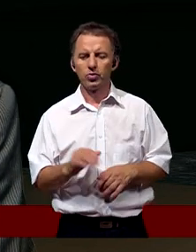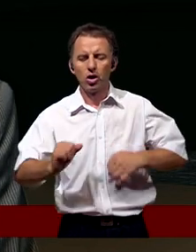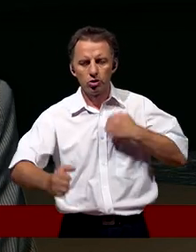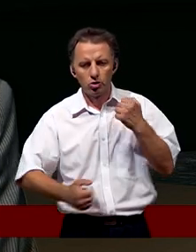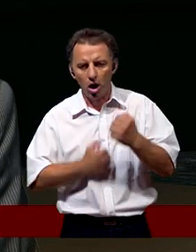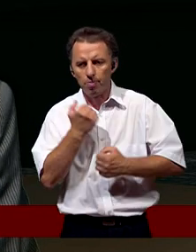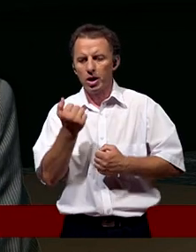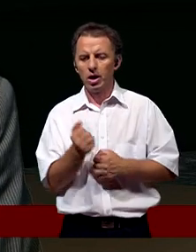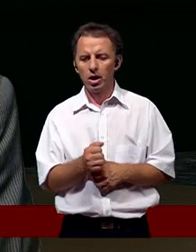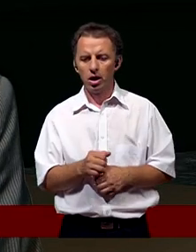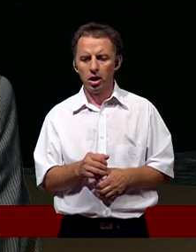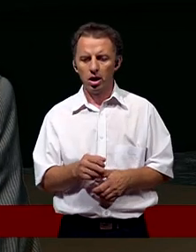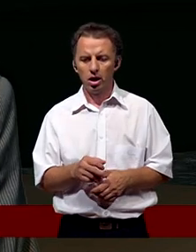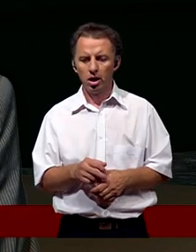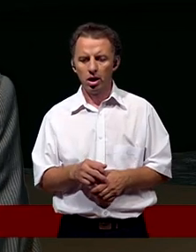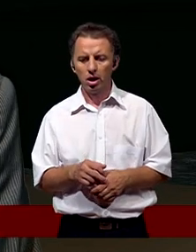żeby